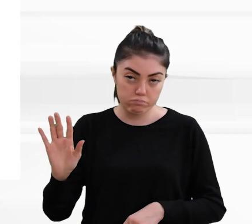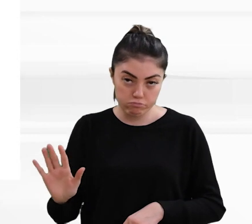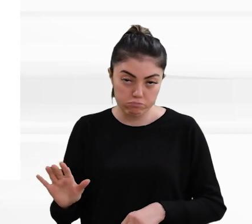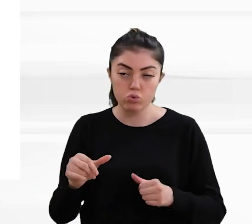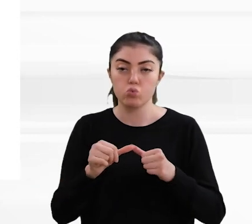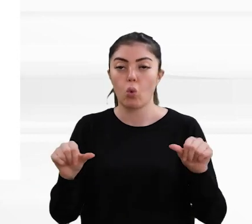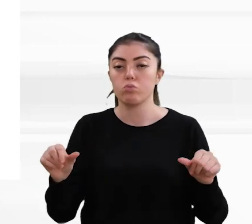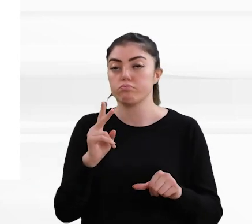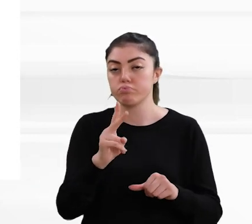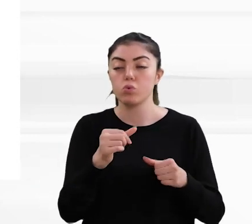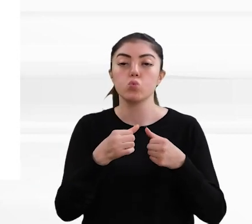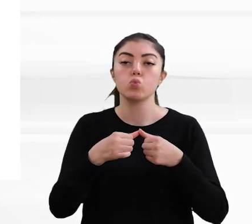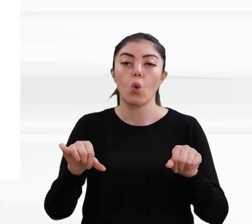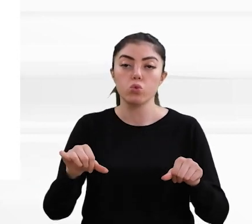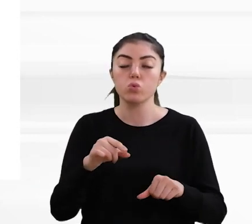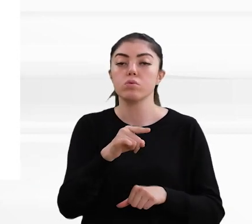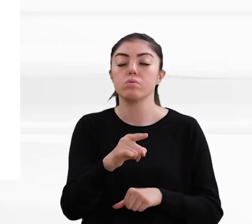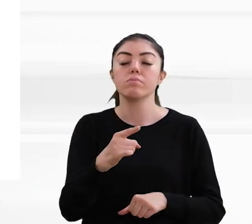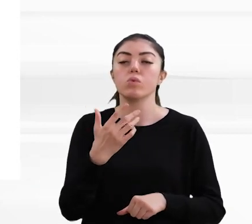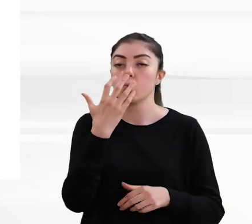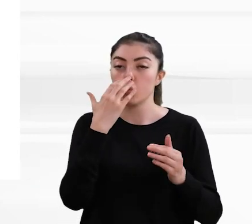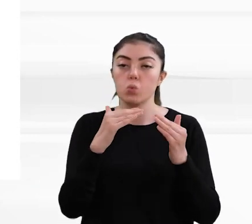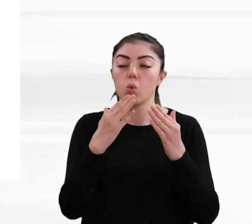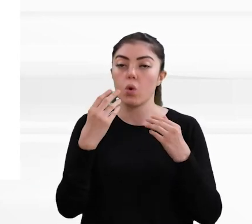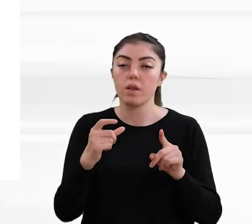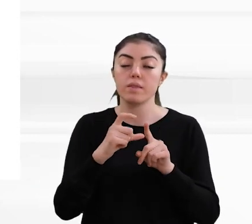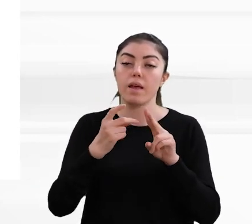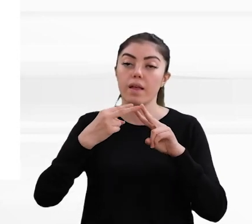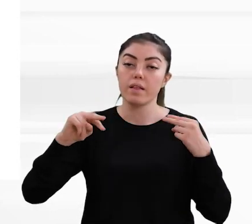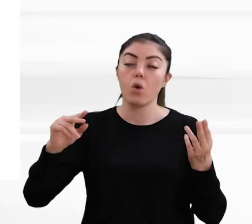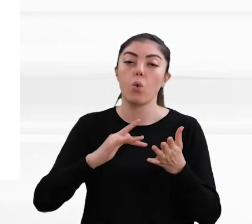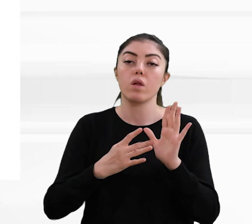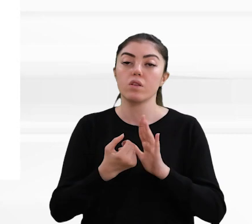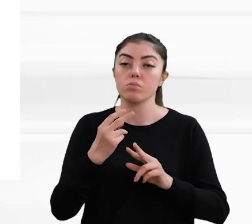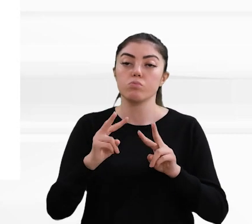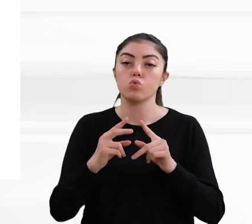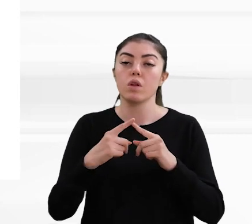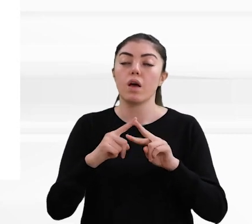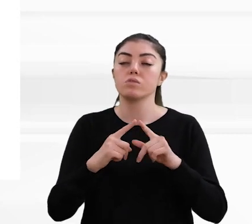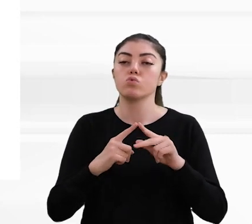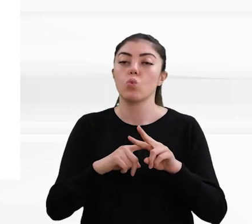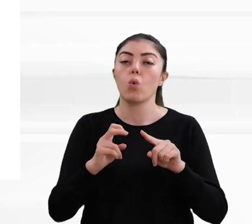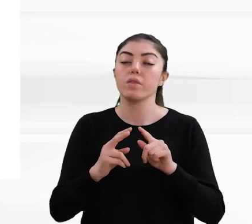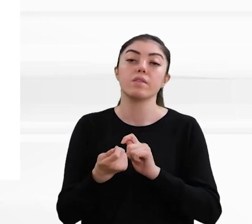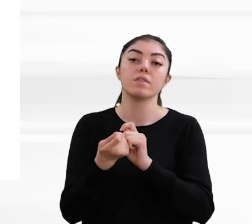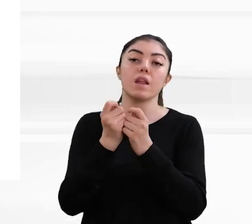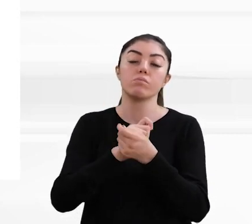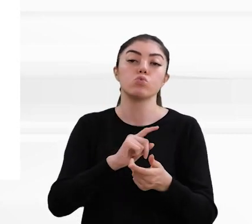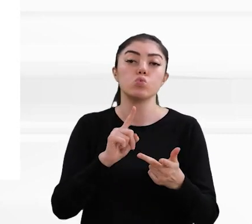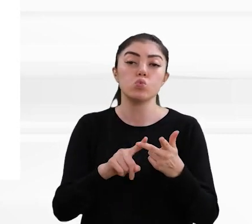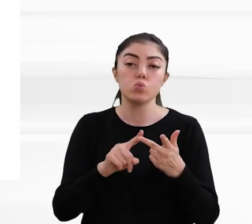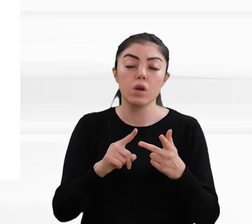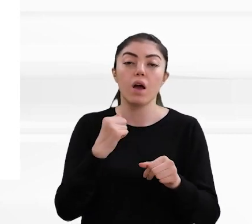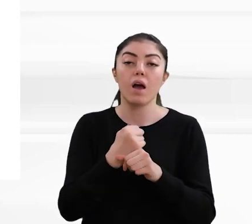reina'daki konularımız bu Evren ayak kalıplık eden DNA zincirinde meydana gelen bir mutasyon sonucu 3.